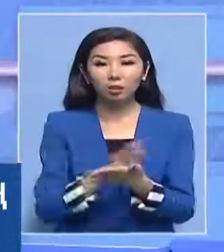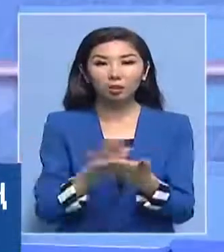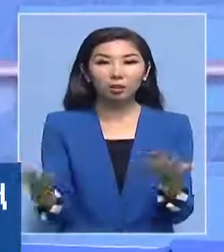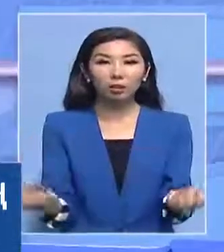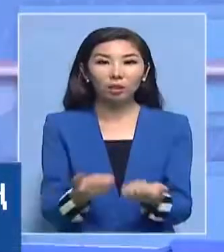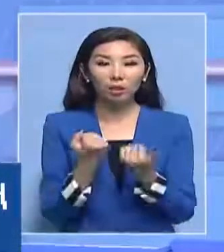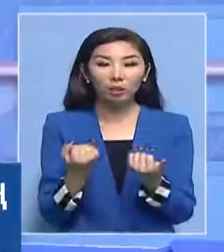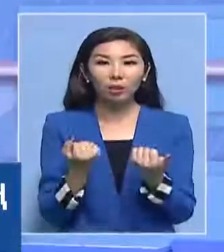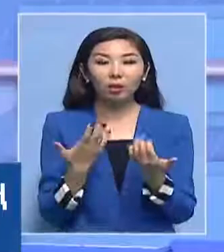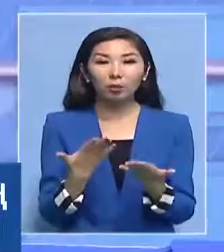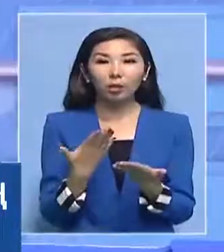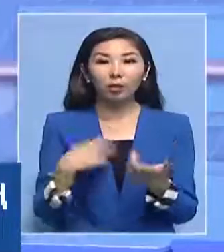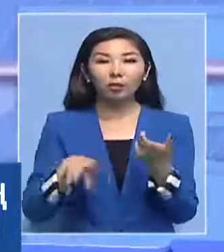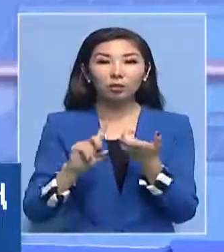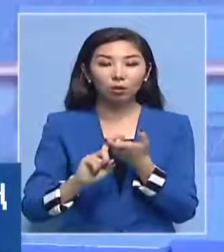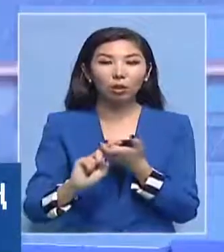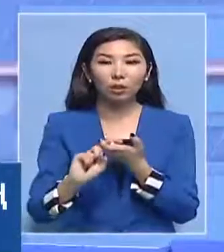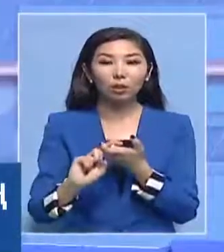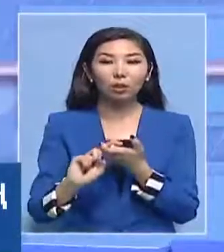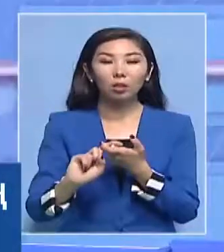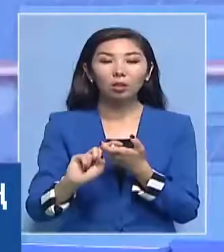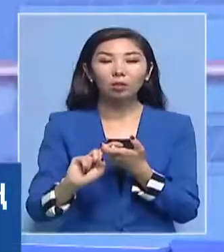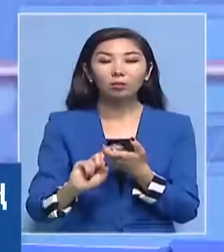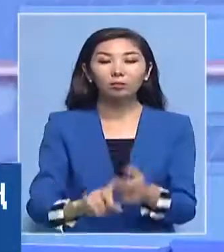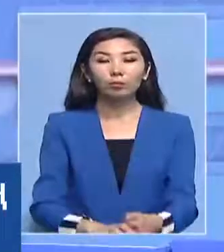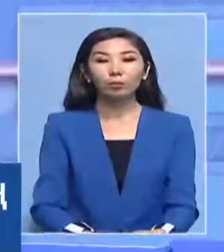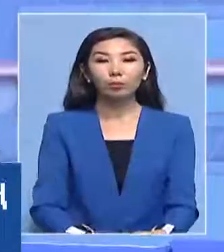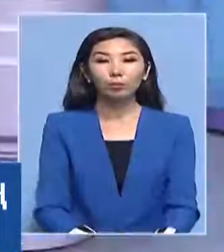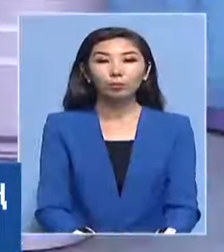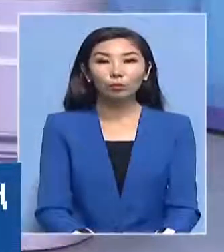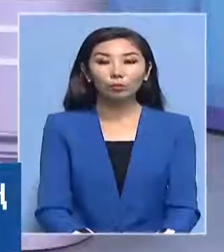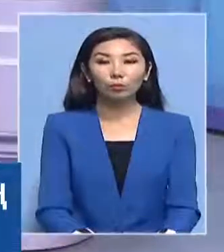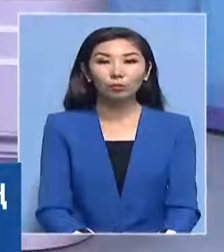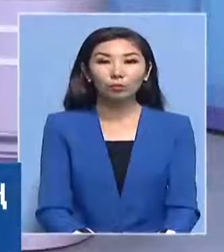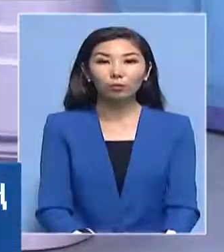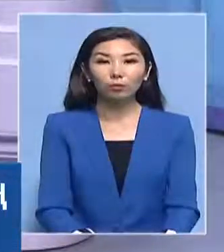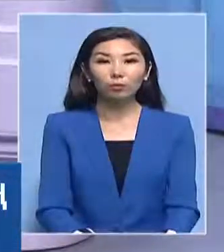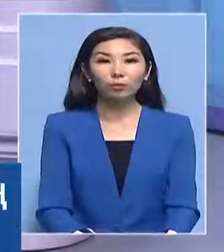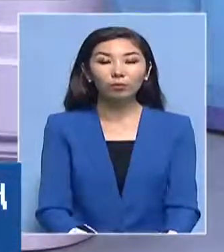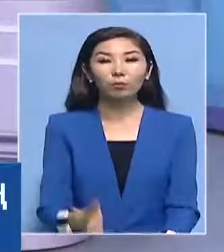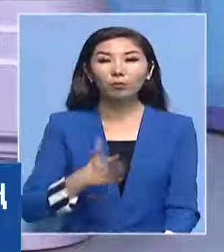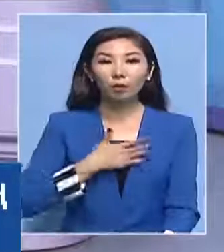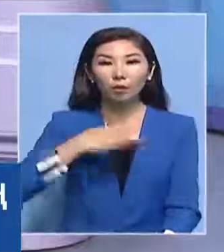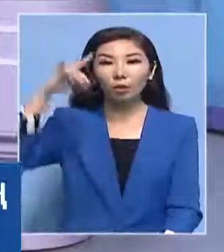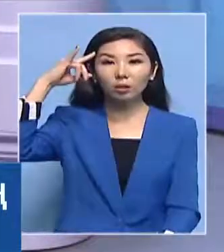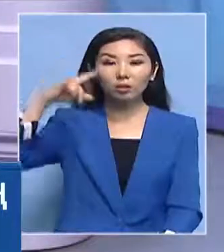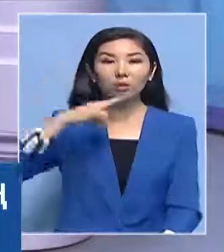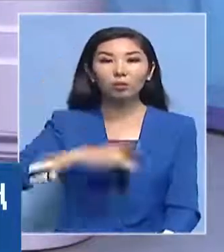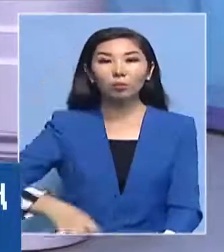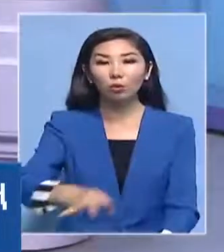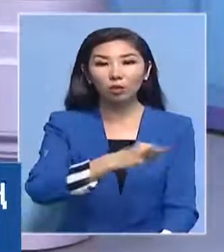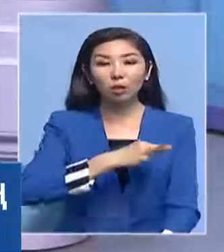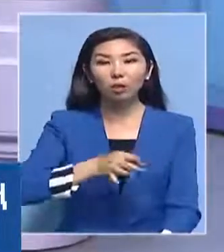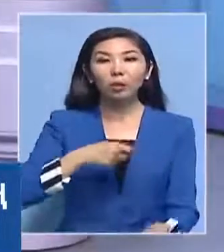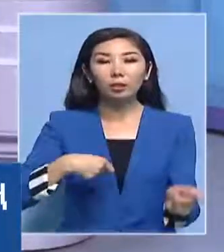аламын? Арнайы байланыс құралдары, байланыс нөмірлері бар ма? Айтып кетейін, осы біздің Қазақстан Республика Федерациясында,